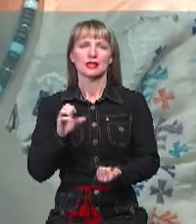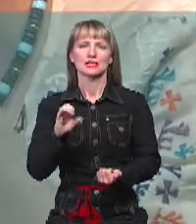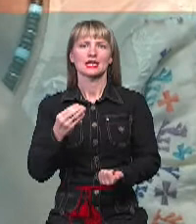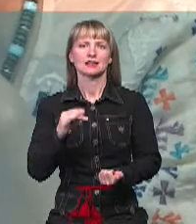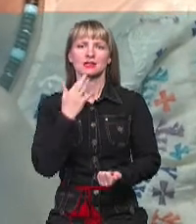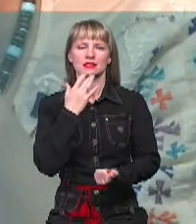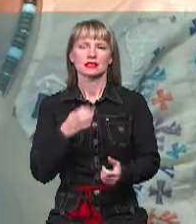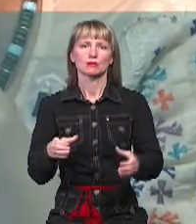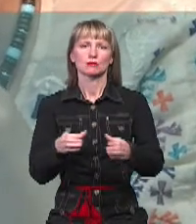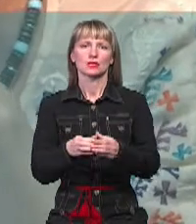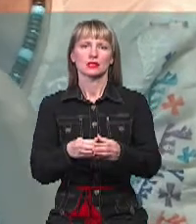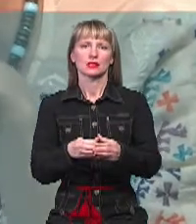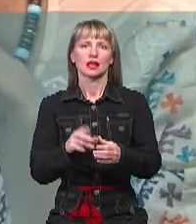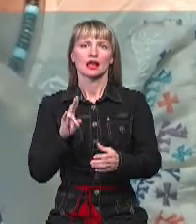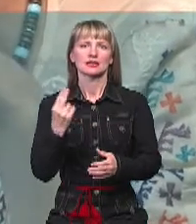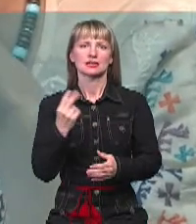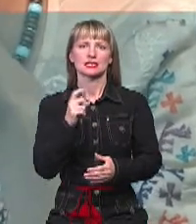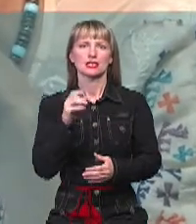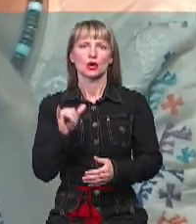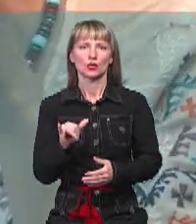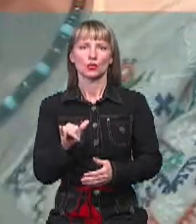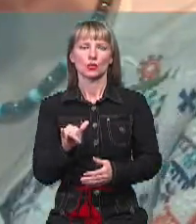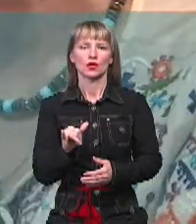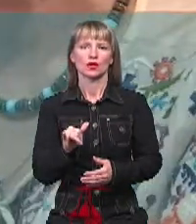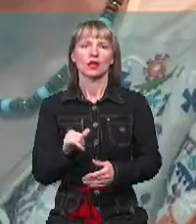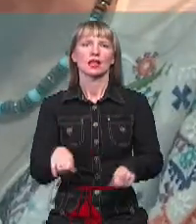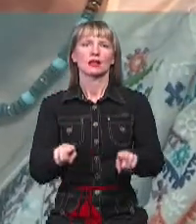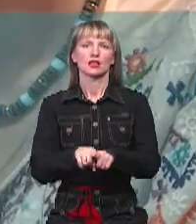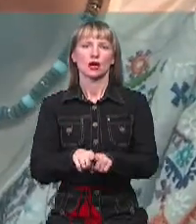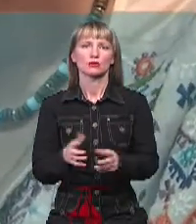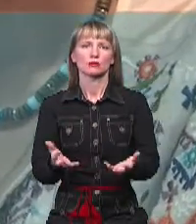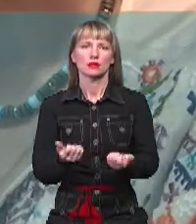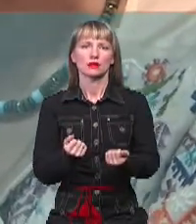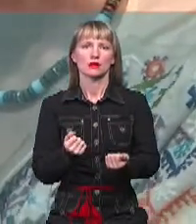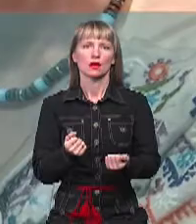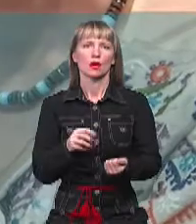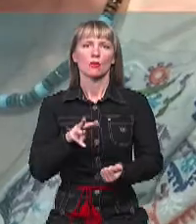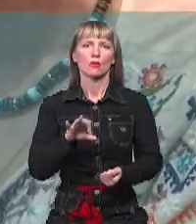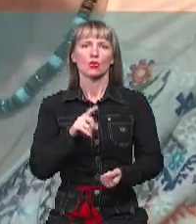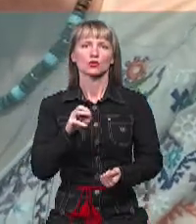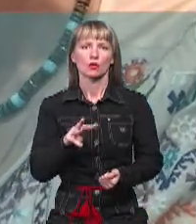сайті Національної спілки, на НСЗУ, перепрошую, так. Також підкріплюватися